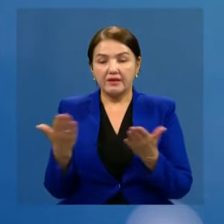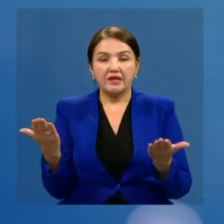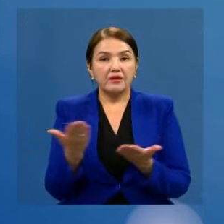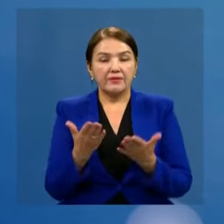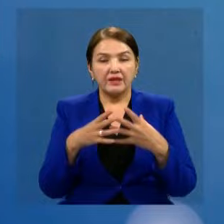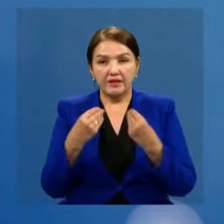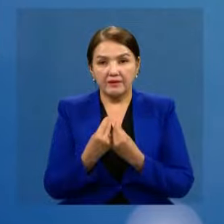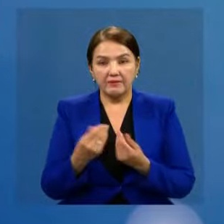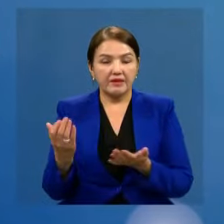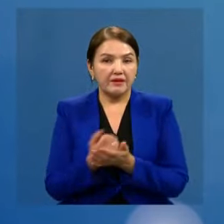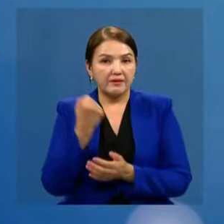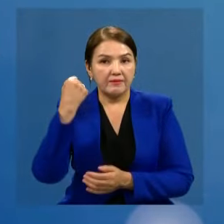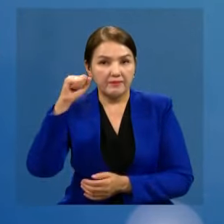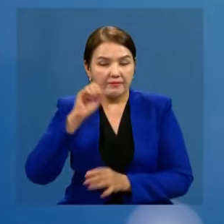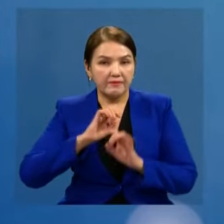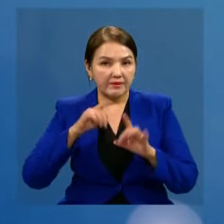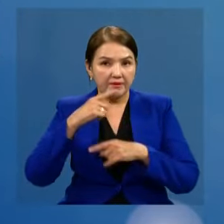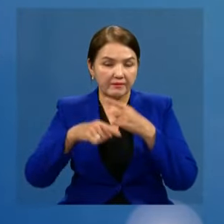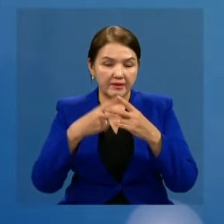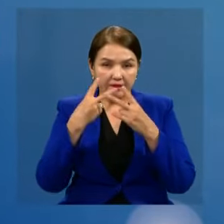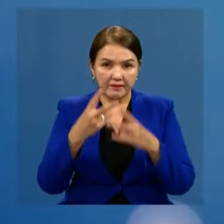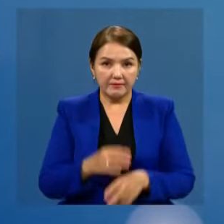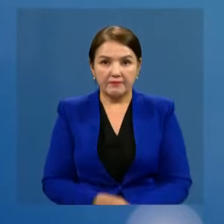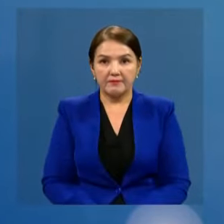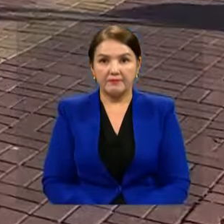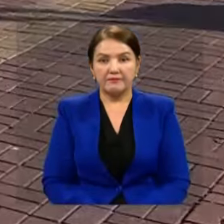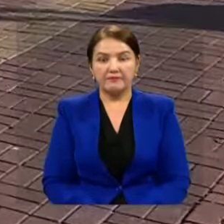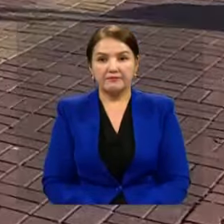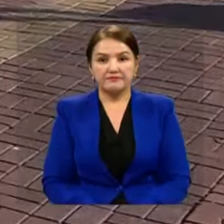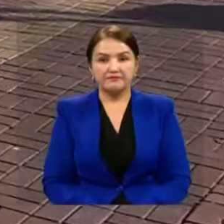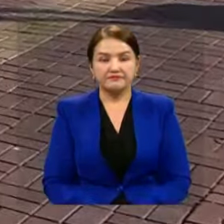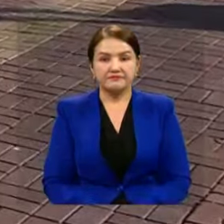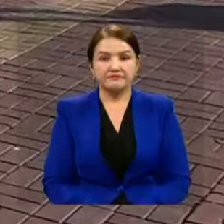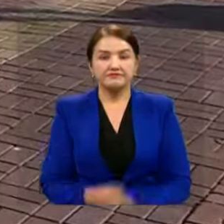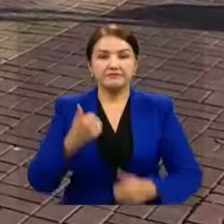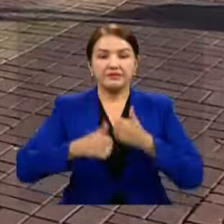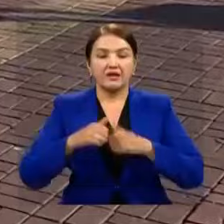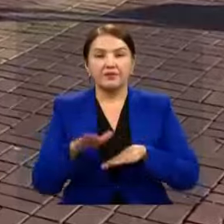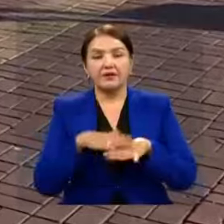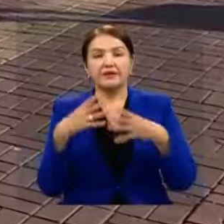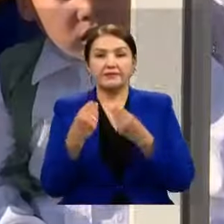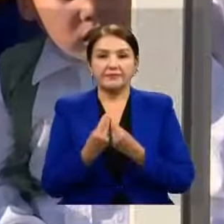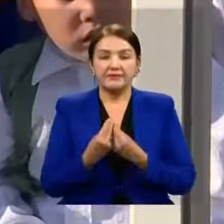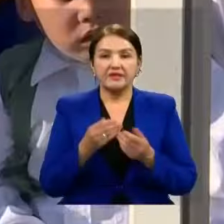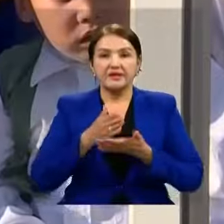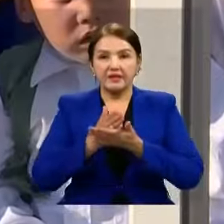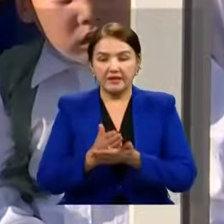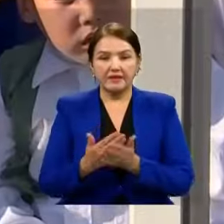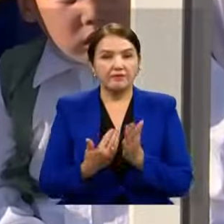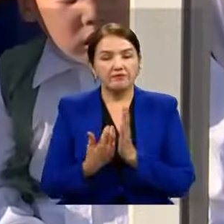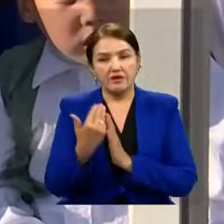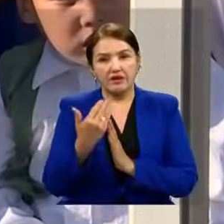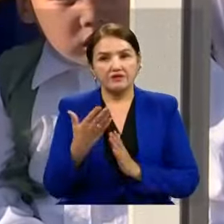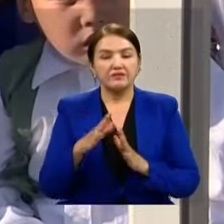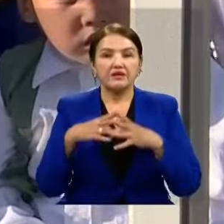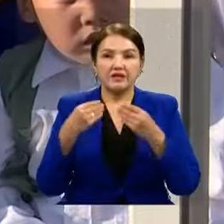именно семья стала победительницей, расскажем в следующем материале выпуска. Конкурс «Мерели отбасы» направлен на повышение